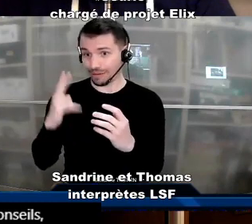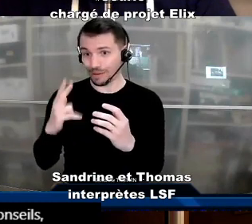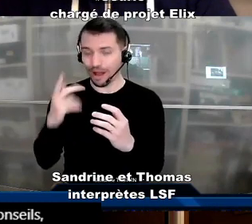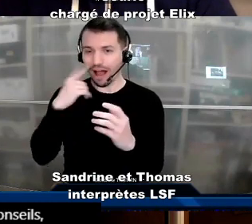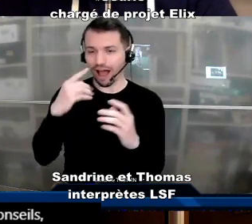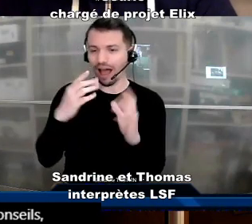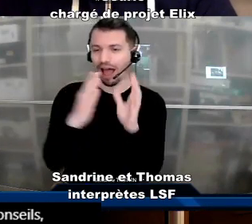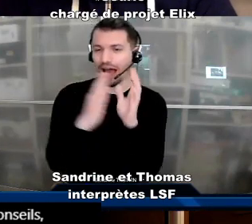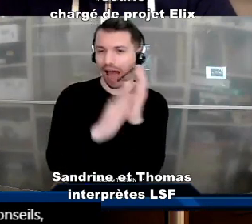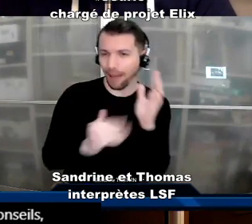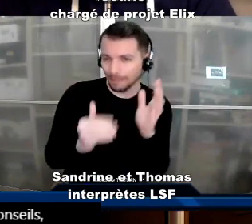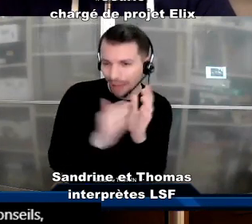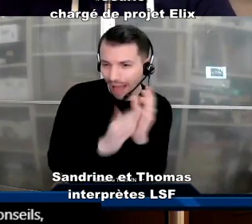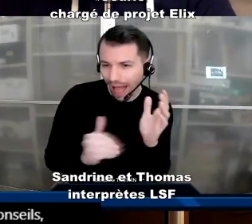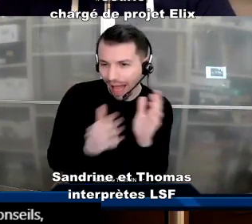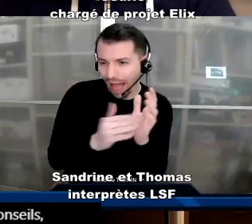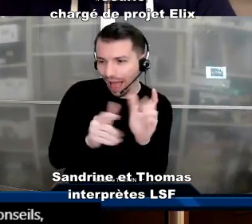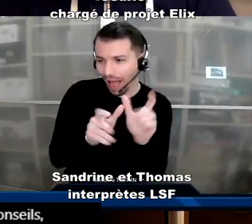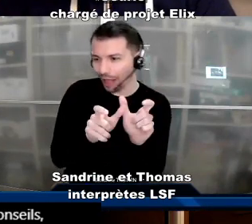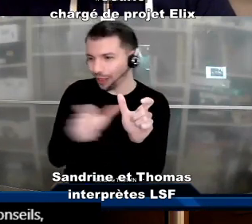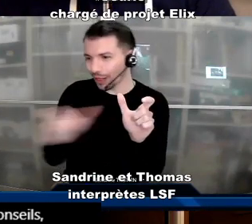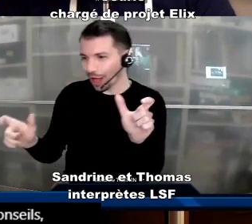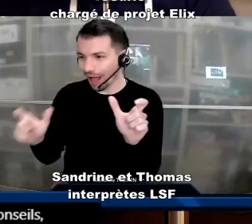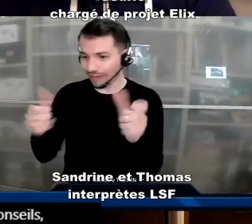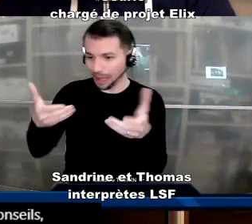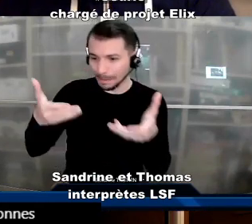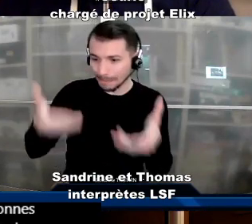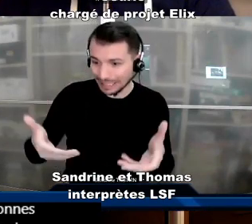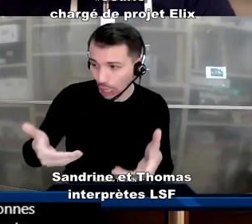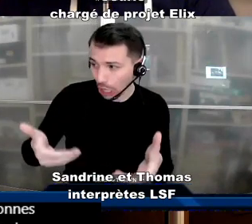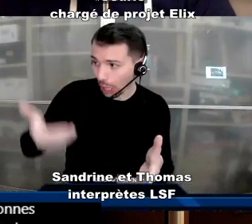temporalité, parler au passé, parler au présent.